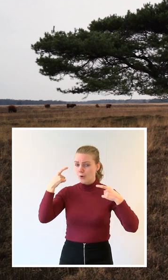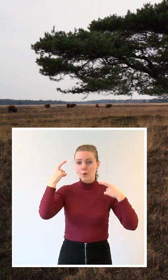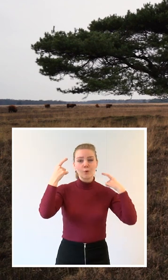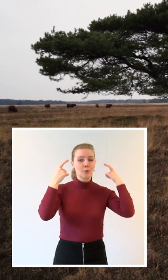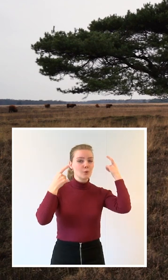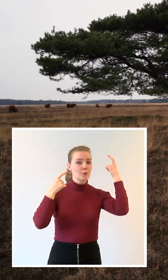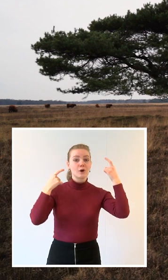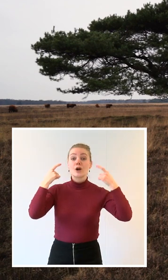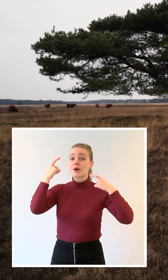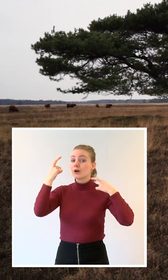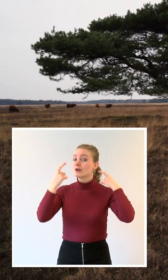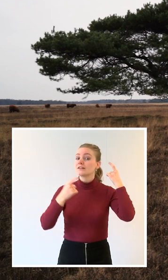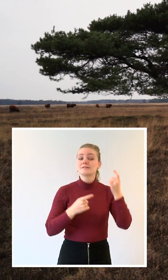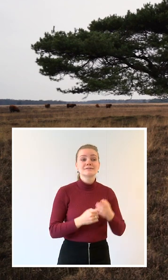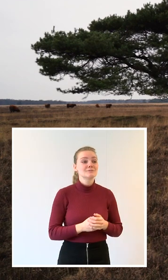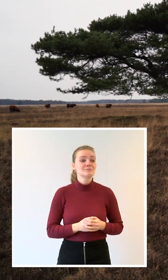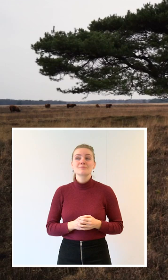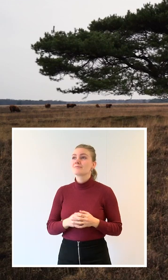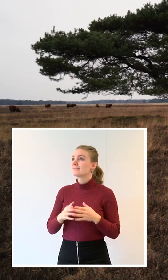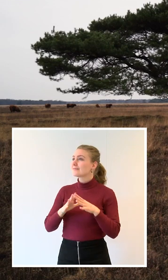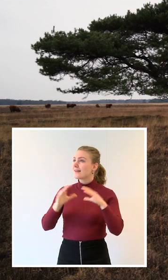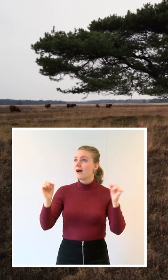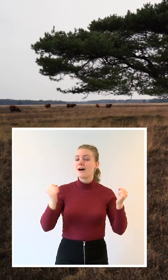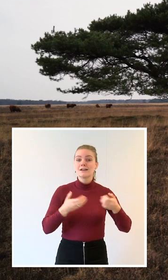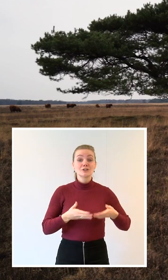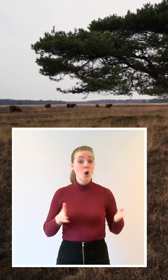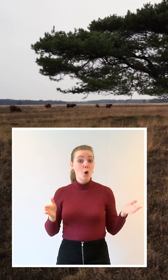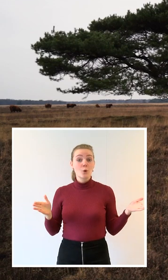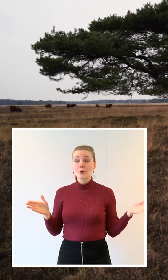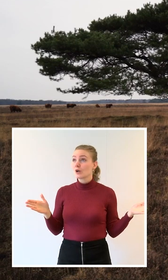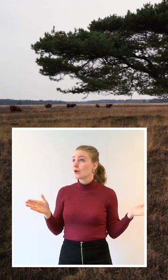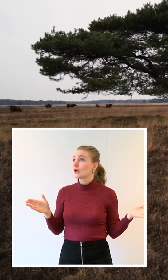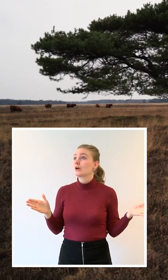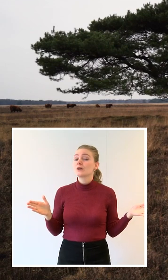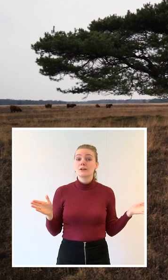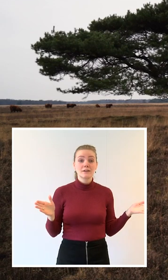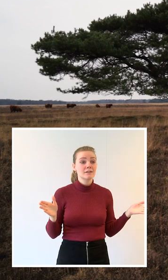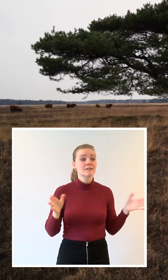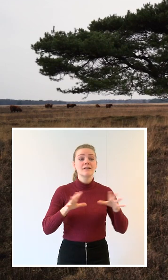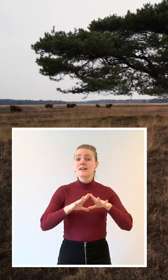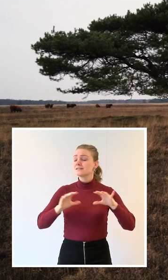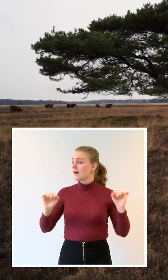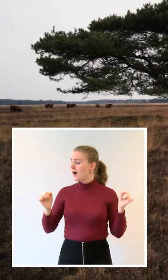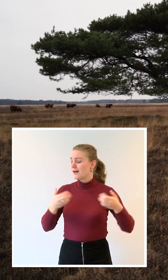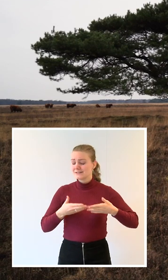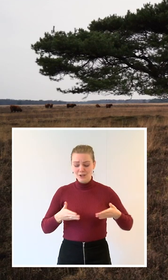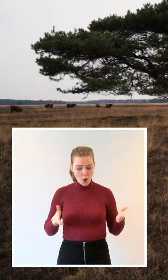bewogen, ligt alles open, ligt alles